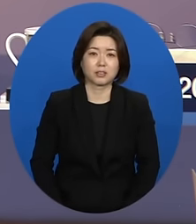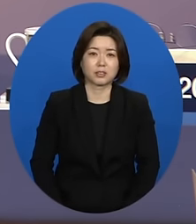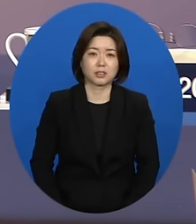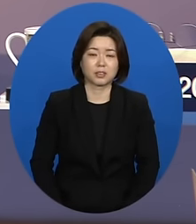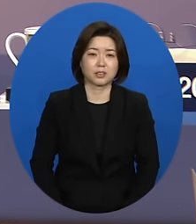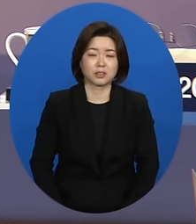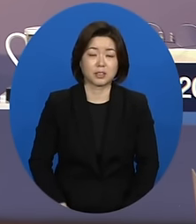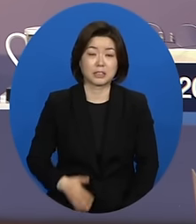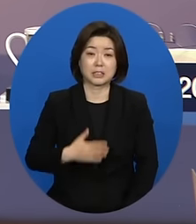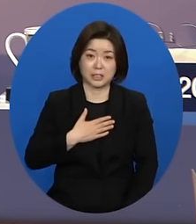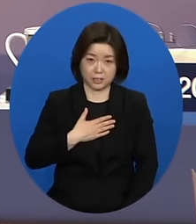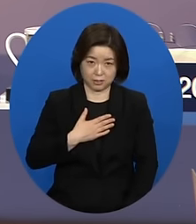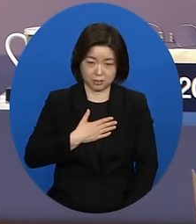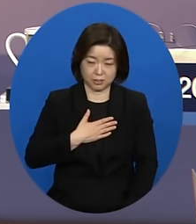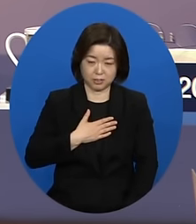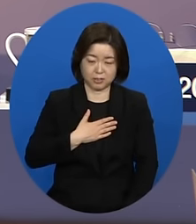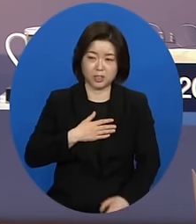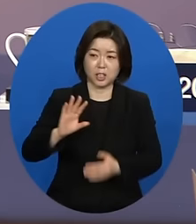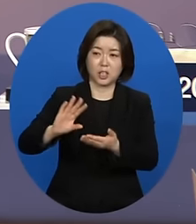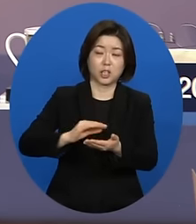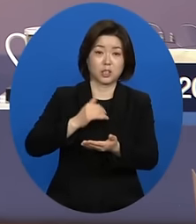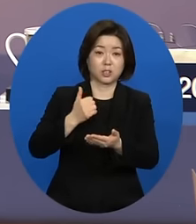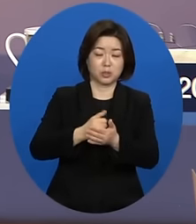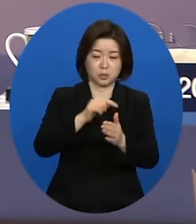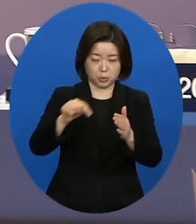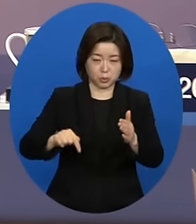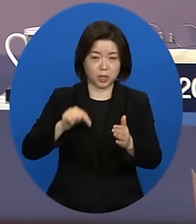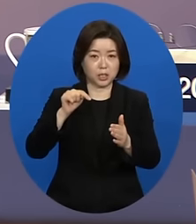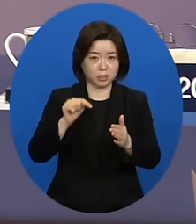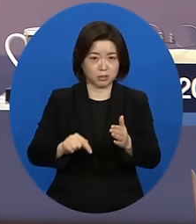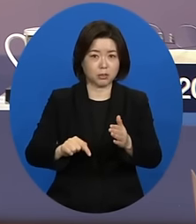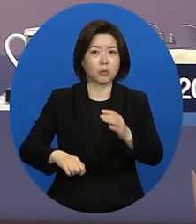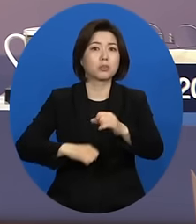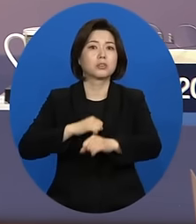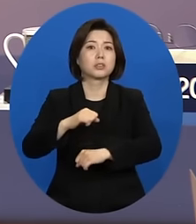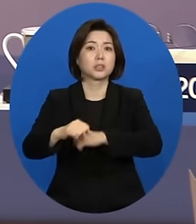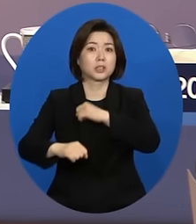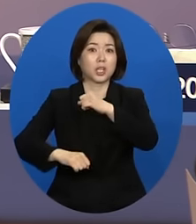그리스도 안에서 자유해. 와,